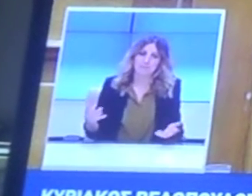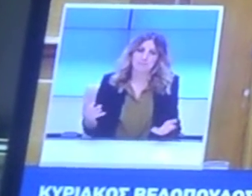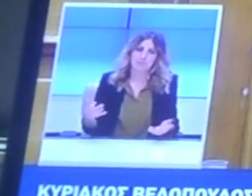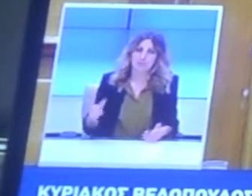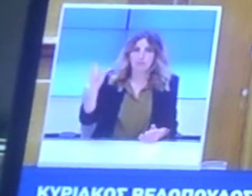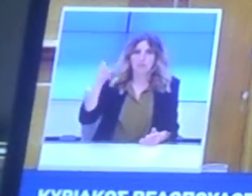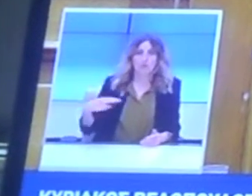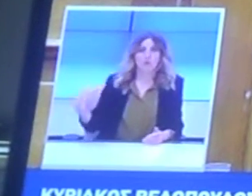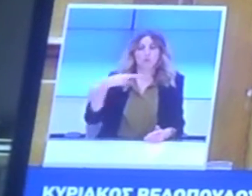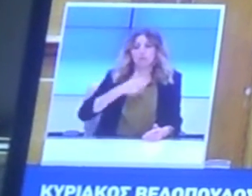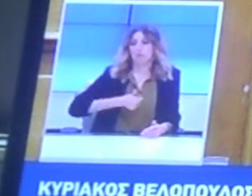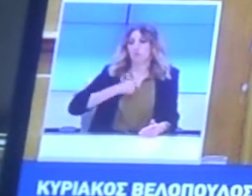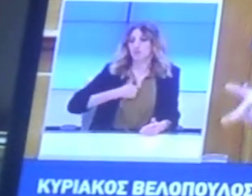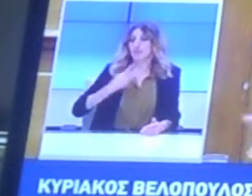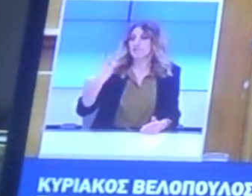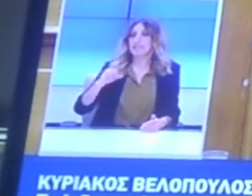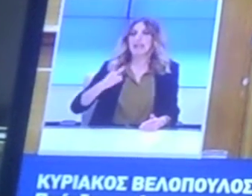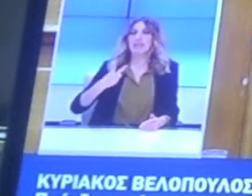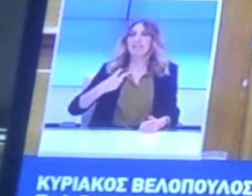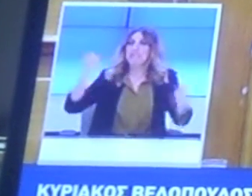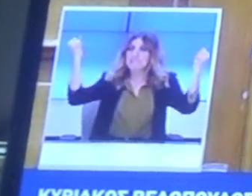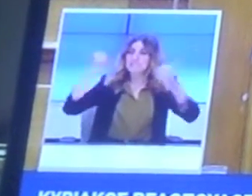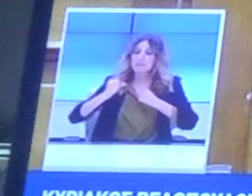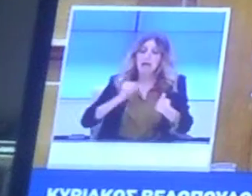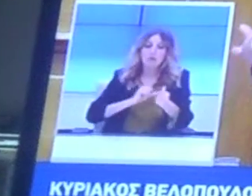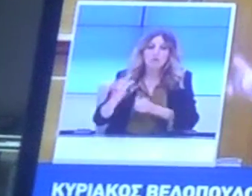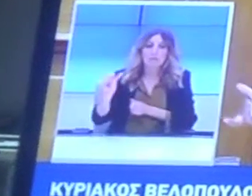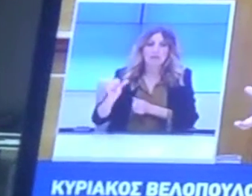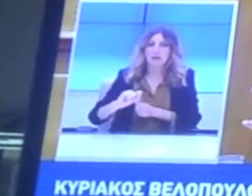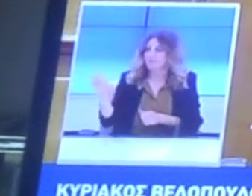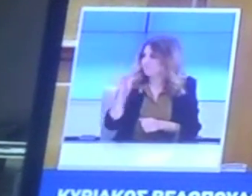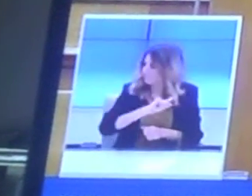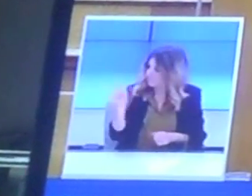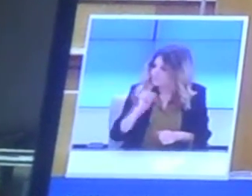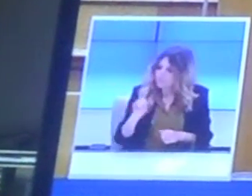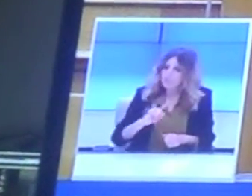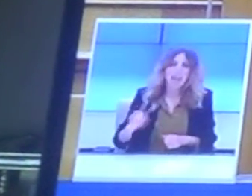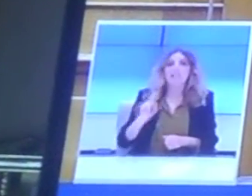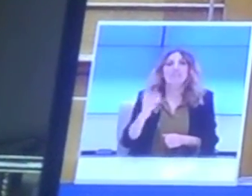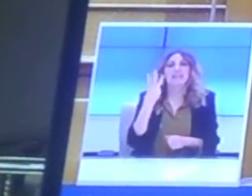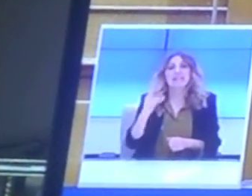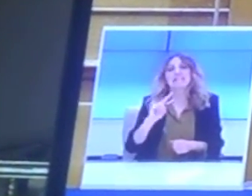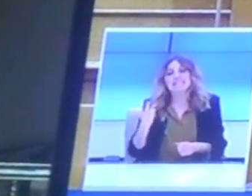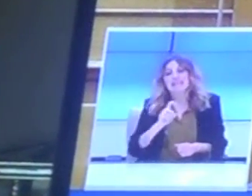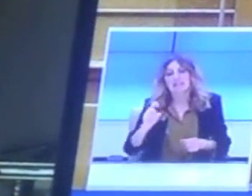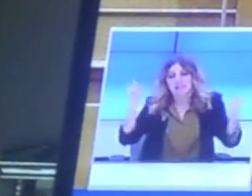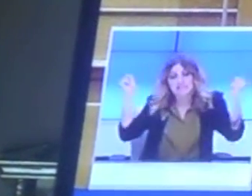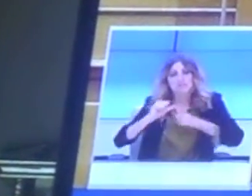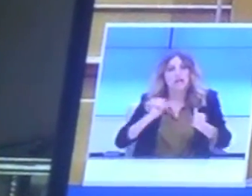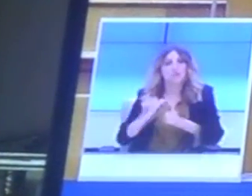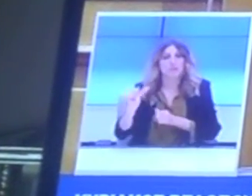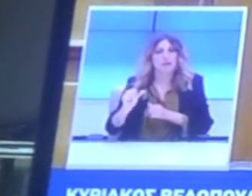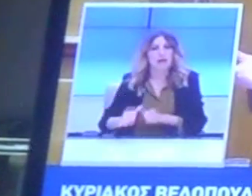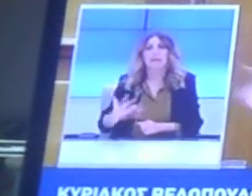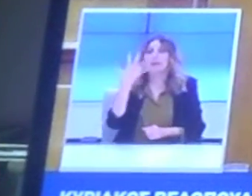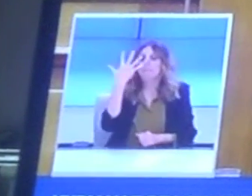ένα στόχο πρωθυπουργικό μα είπε 3 δις. Δεν είναι 3 δις, είναι 5 δις. Όταν ξεκινά λοιπόν με ένα lockdown, λε 3 δις, όταν είναι